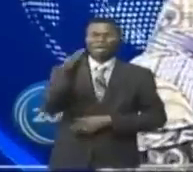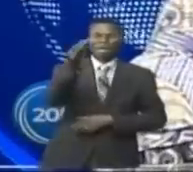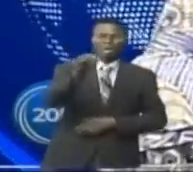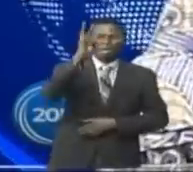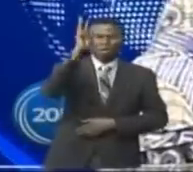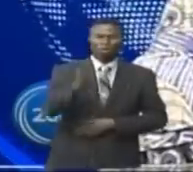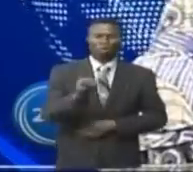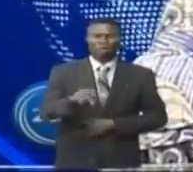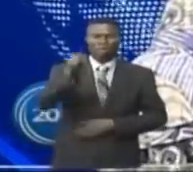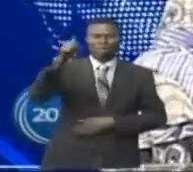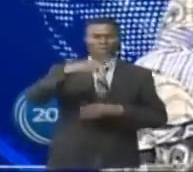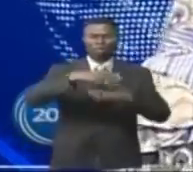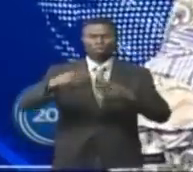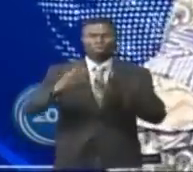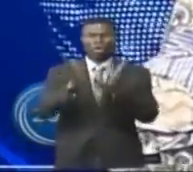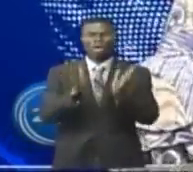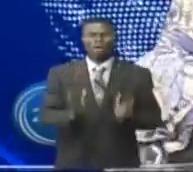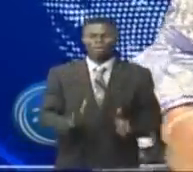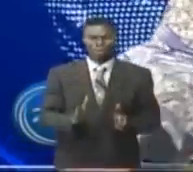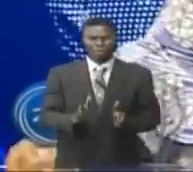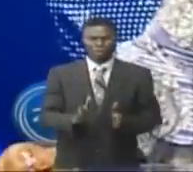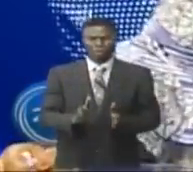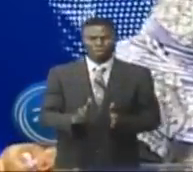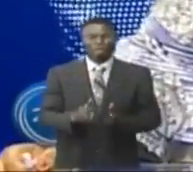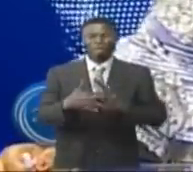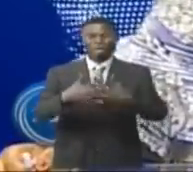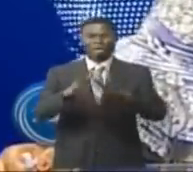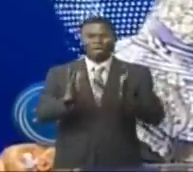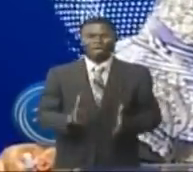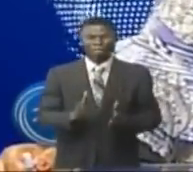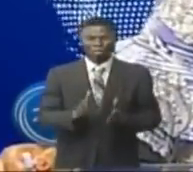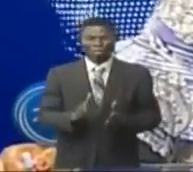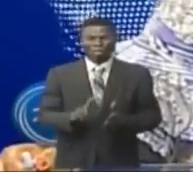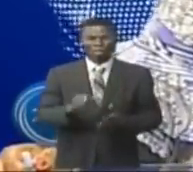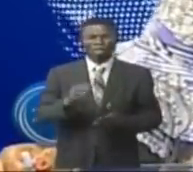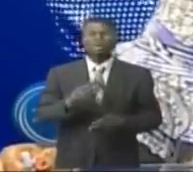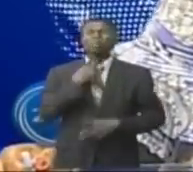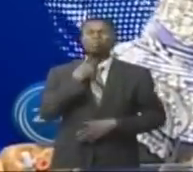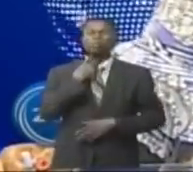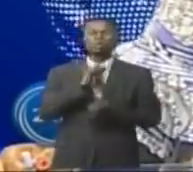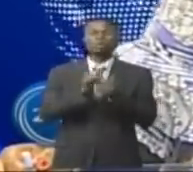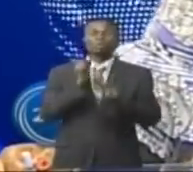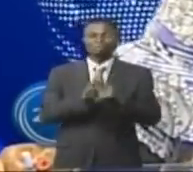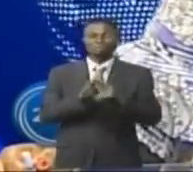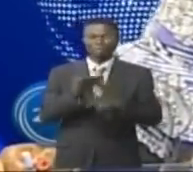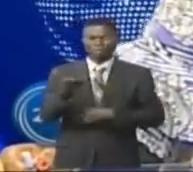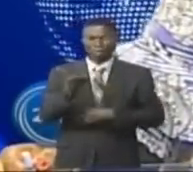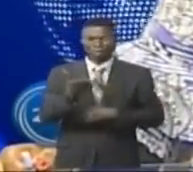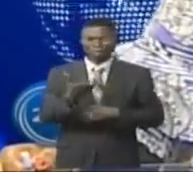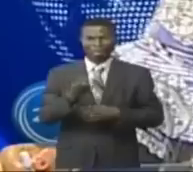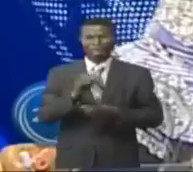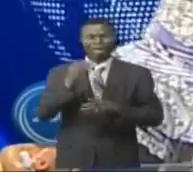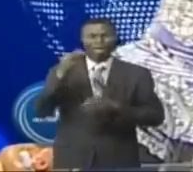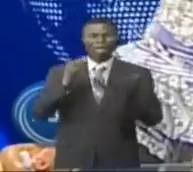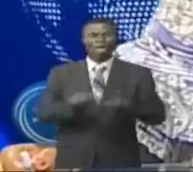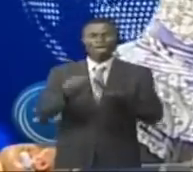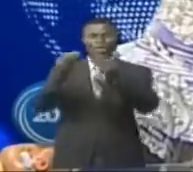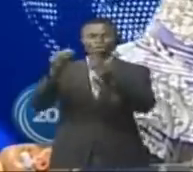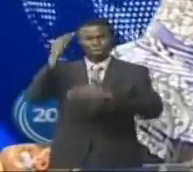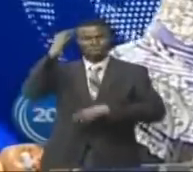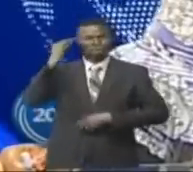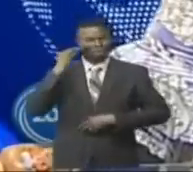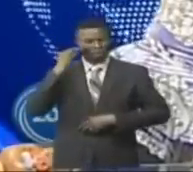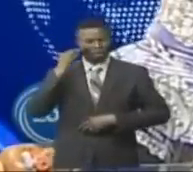millions de dollars américains. Mais seulement voilà, le partenaire est buté à quelques difficultés exposées à la ministre du portefeuille,